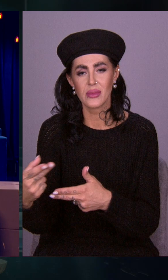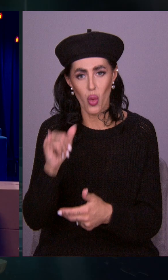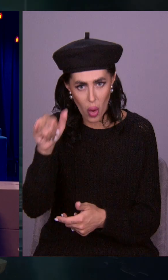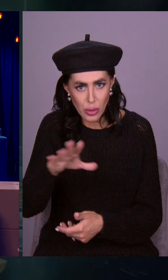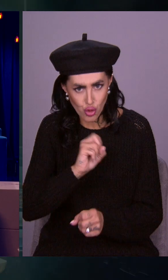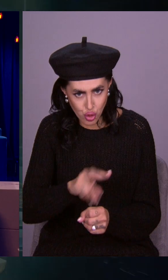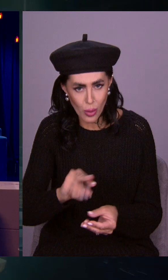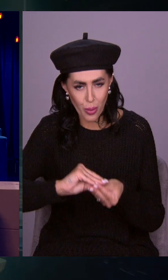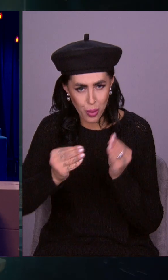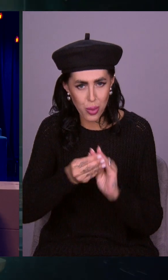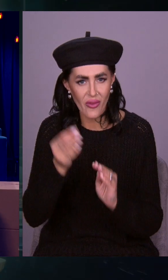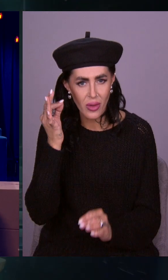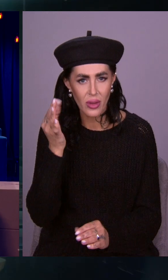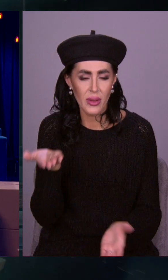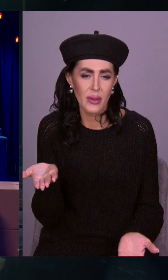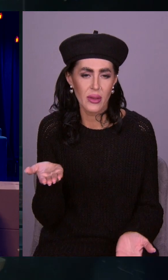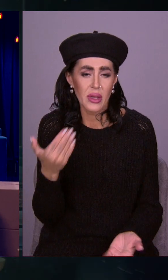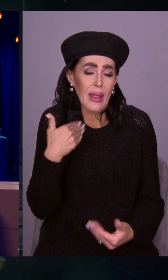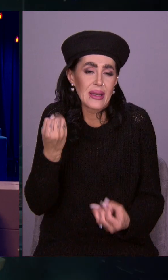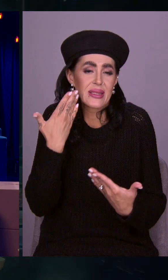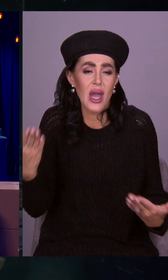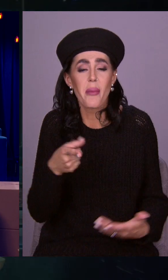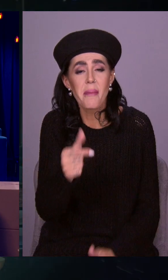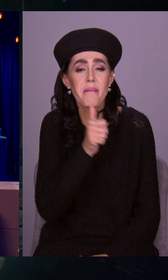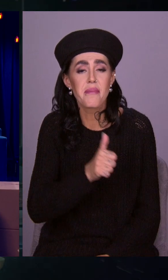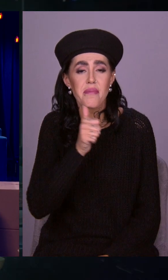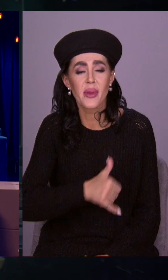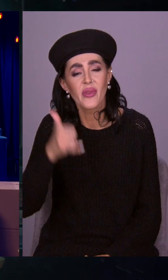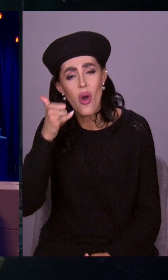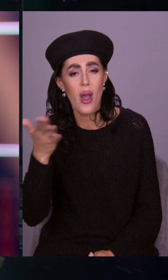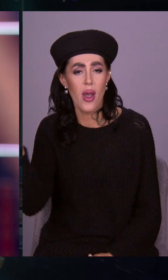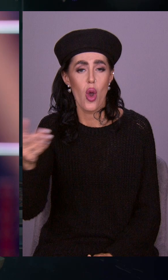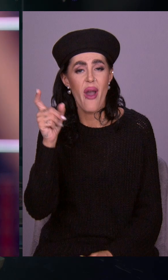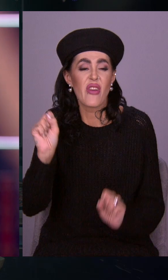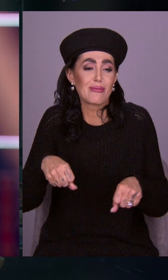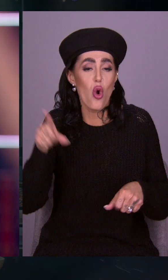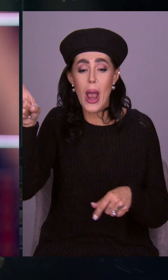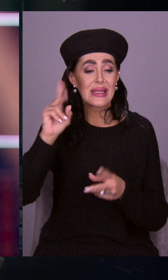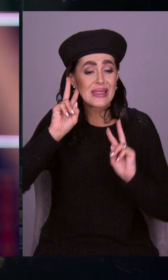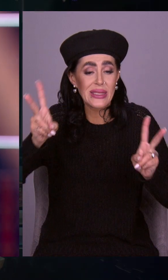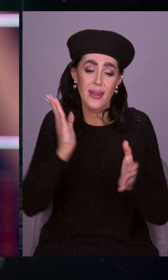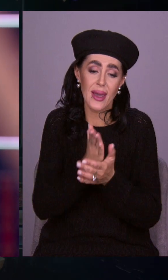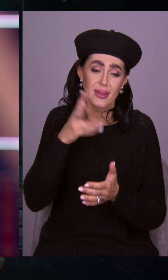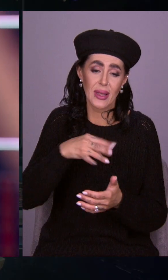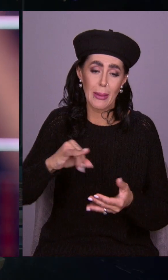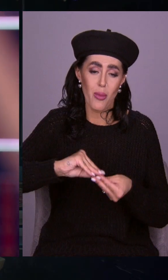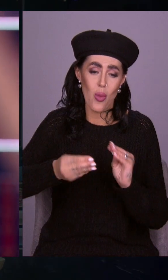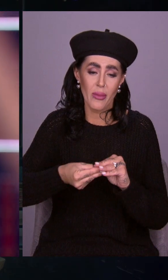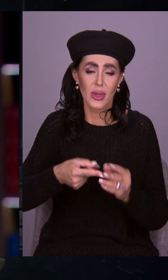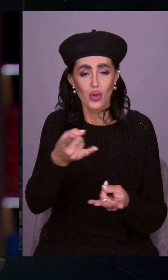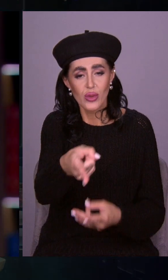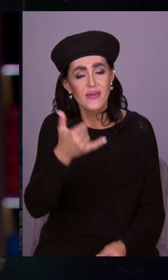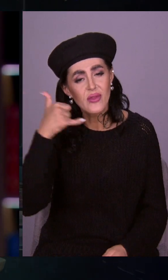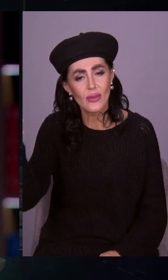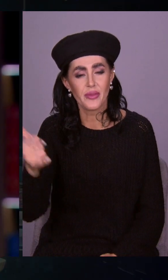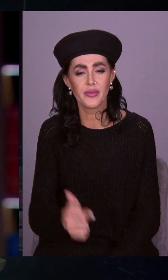з волоссям? Порадити засіб. Ну, він не знає, що в нього проблема, але ж ти скажеш, що після цього він задумається. Ну,